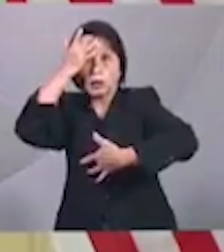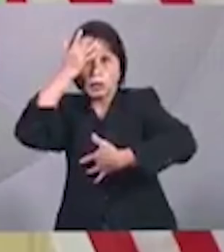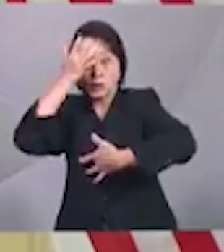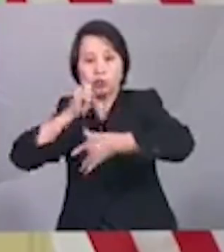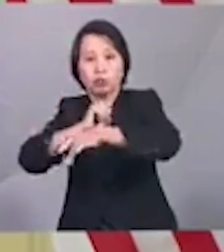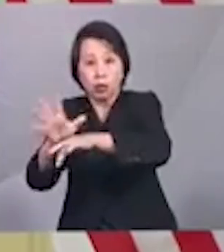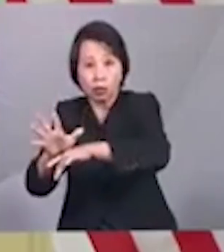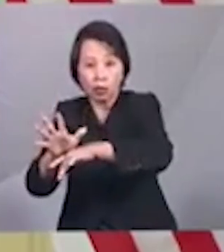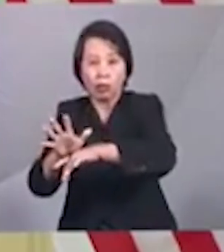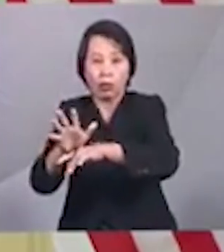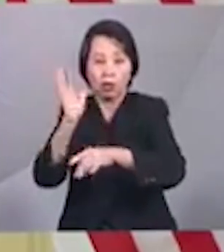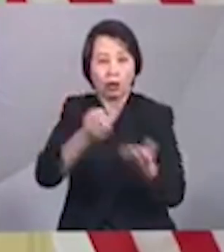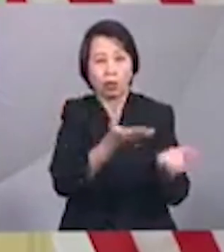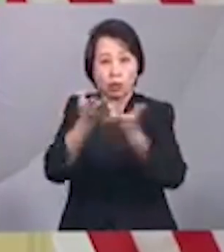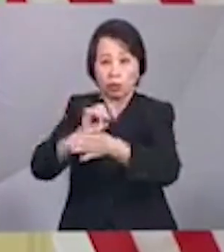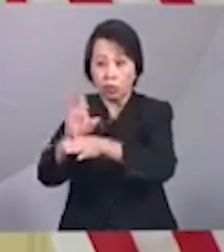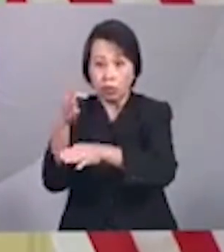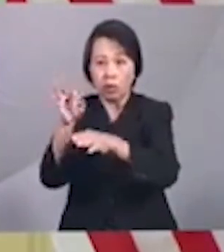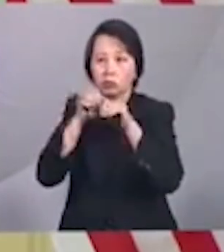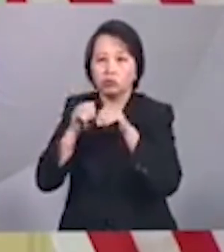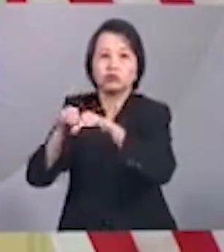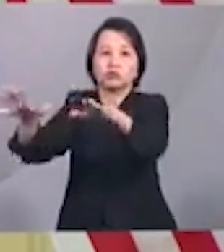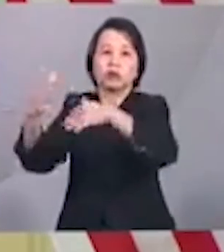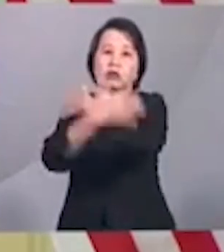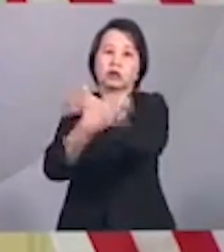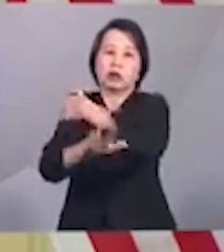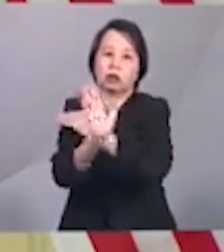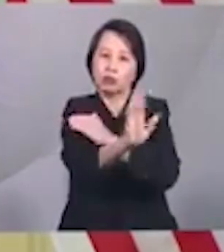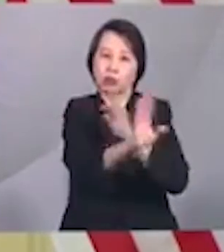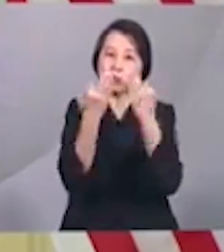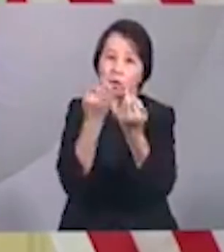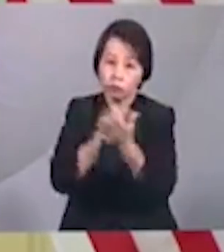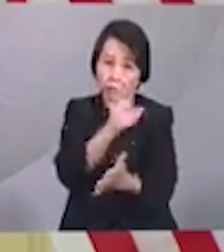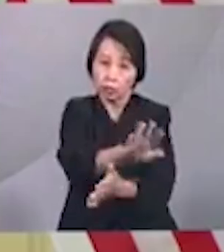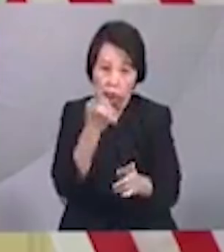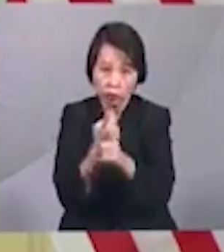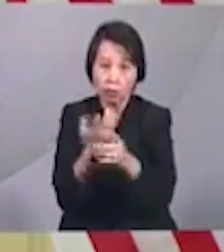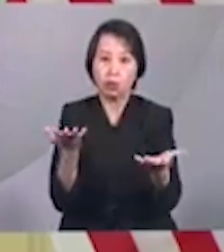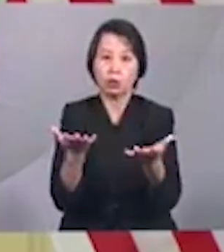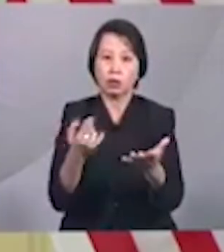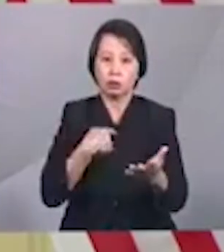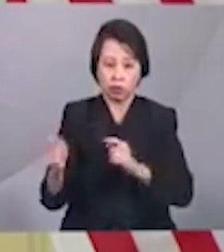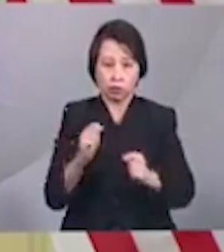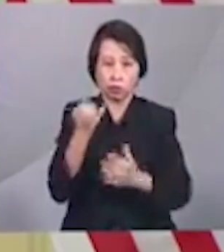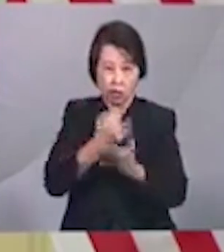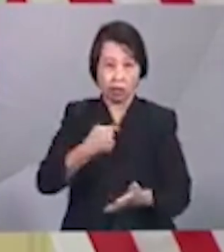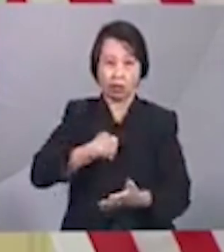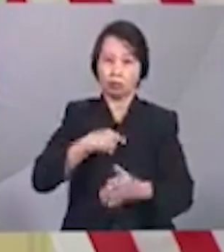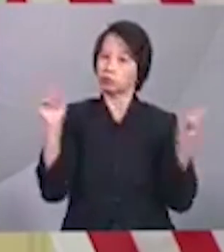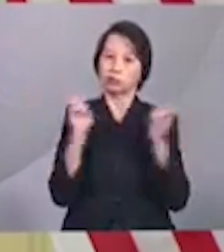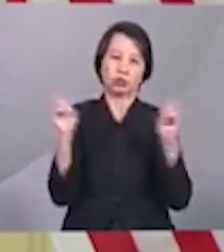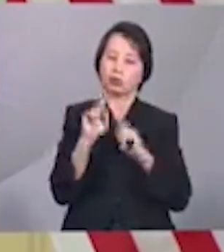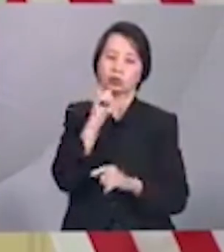penyakit, akan membawa COVID-19 ini untuk disebarkan kepada keluarga mereka. Bertindak zalim? Tidak